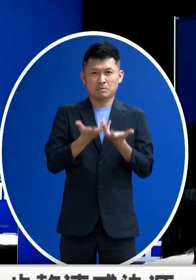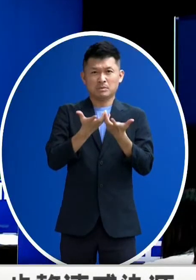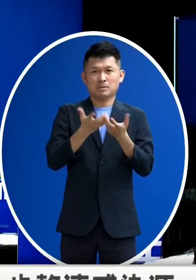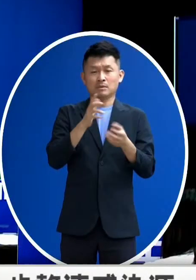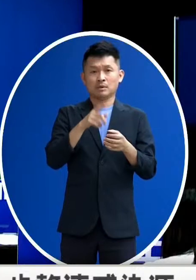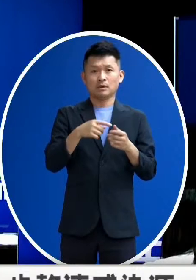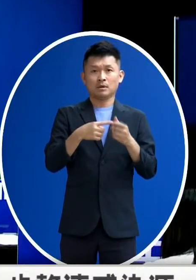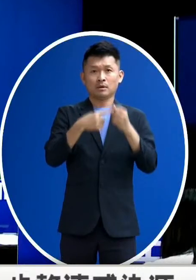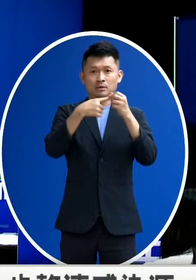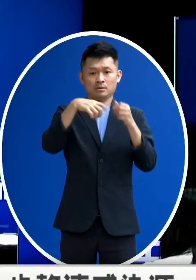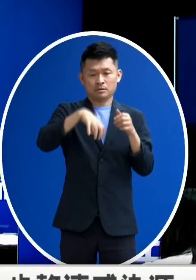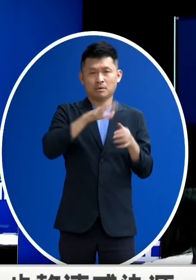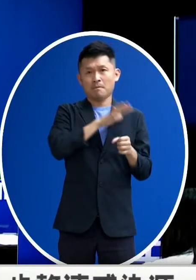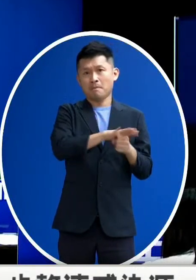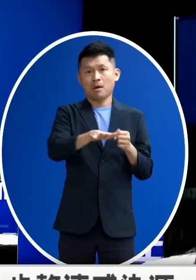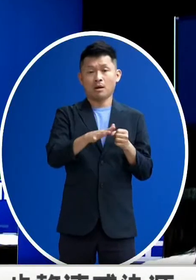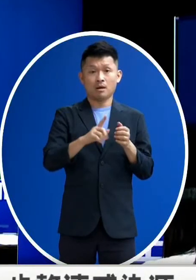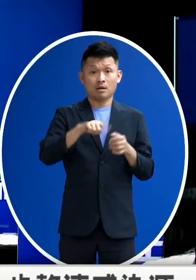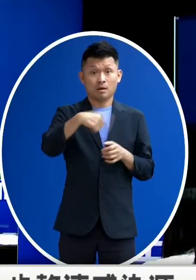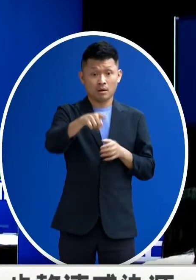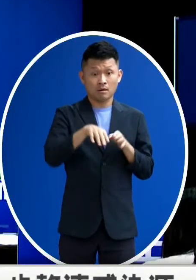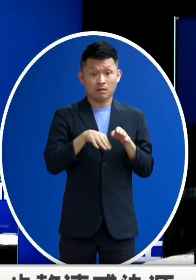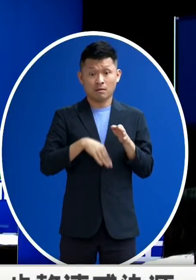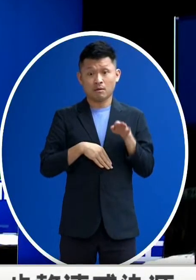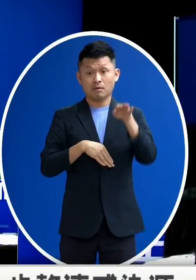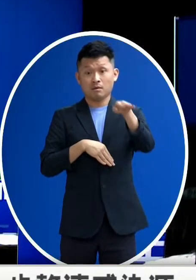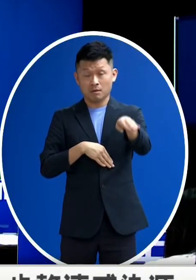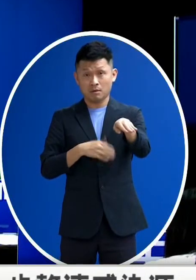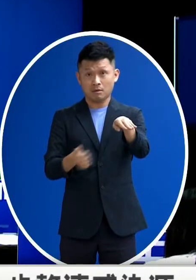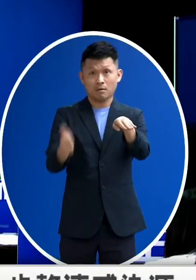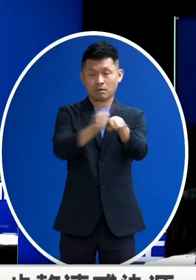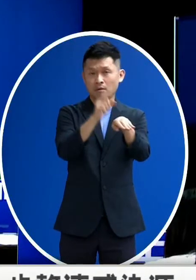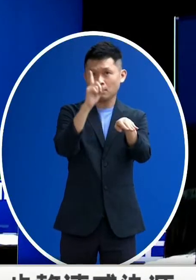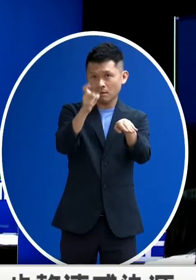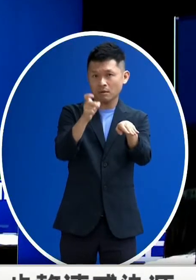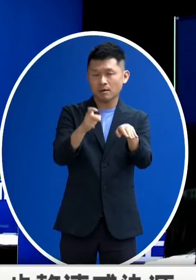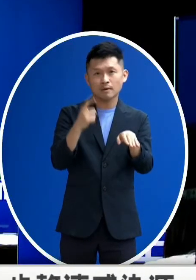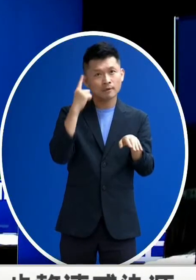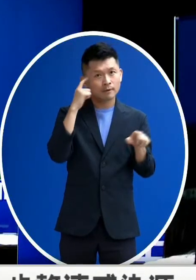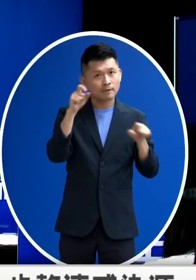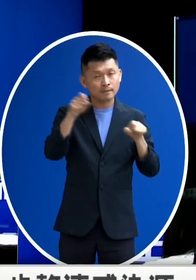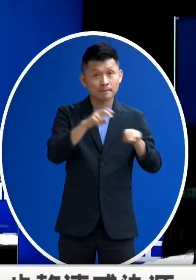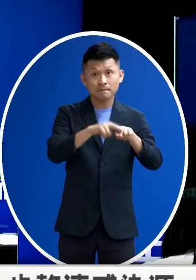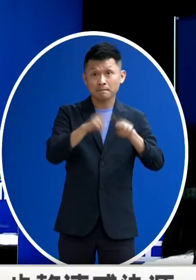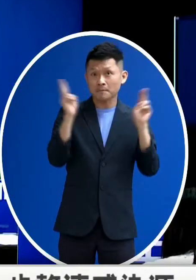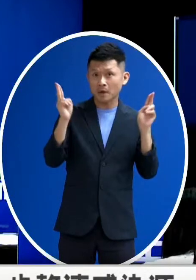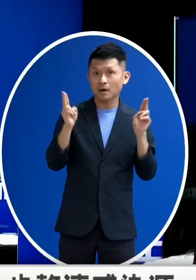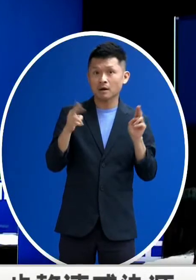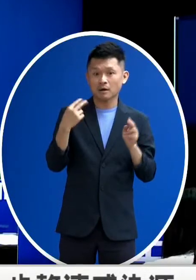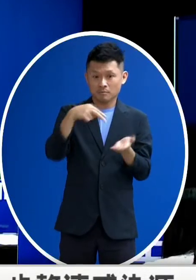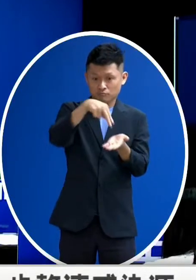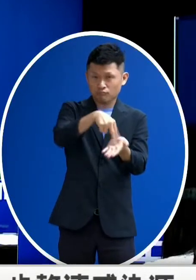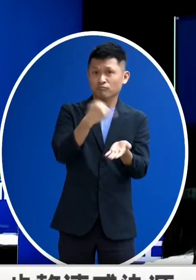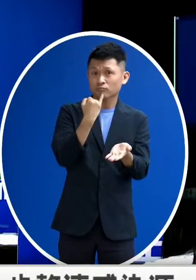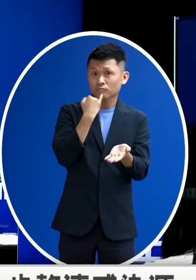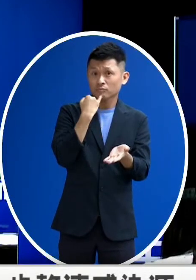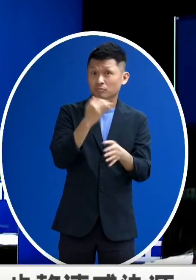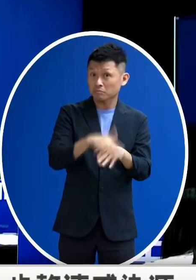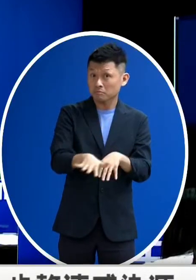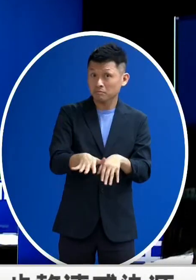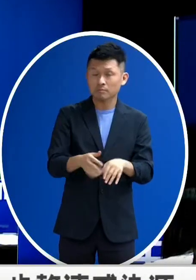就会坐满了，后面的人根本就上不了车，会考虑再松绑跟捷运公车一样开放站票吗？谢谢。